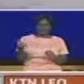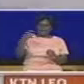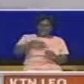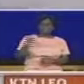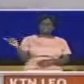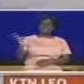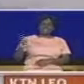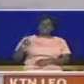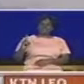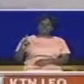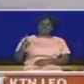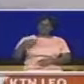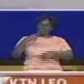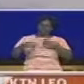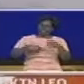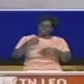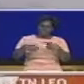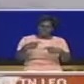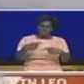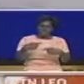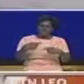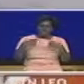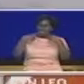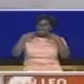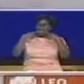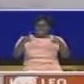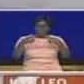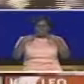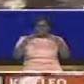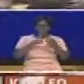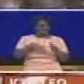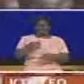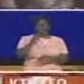Nairobi, endelea utangaze yale unataka.